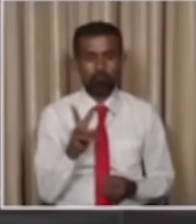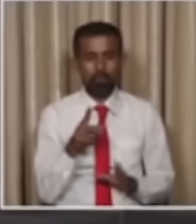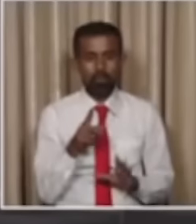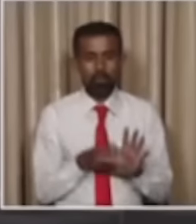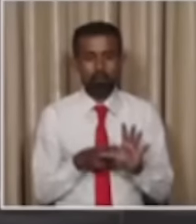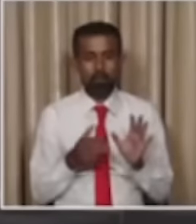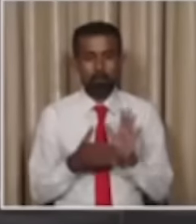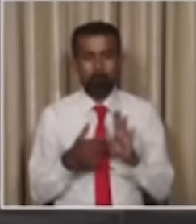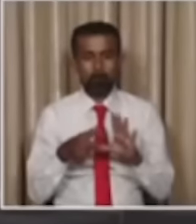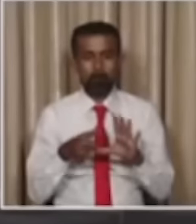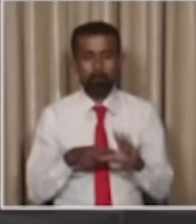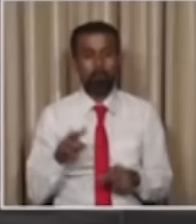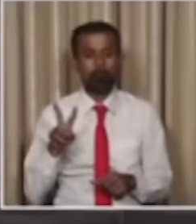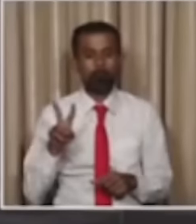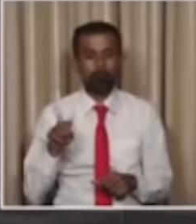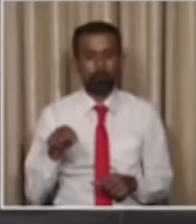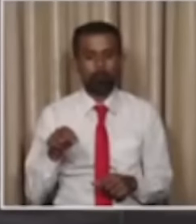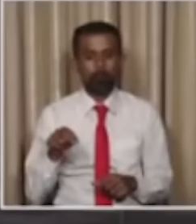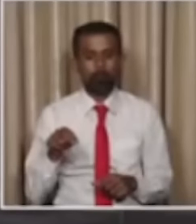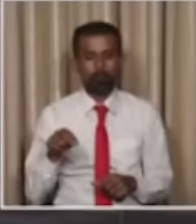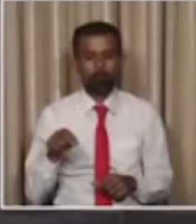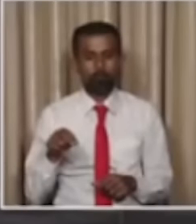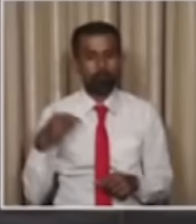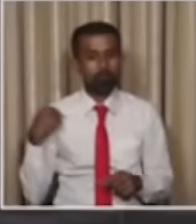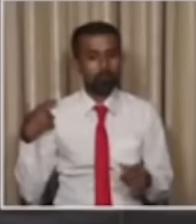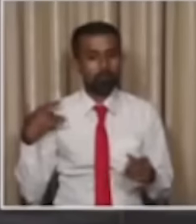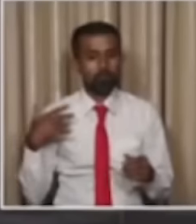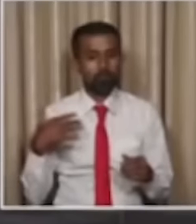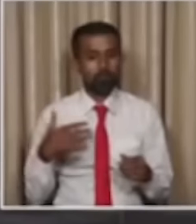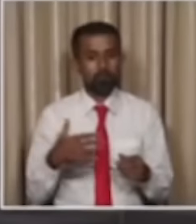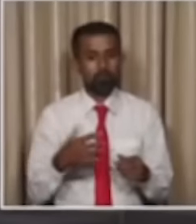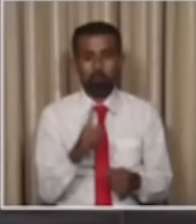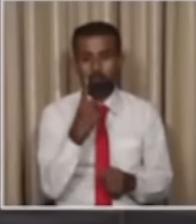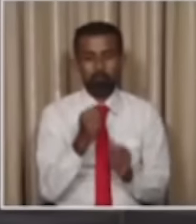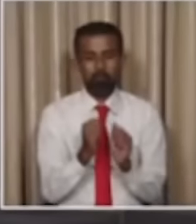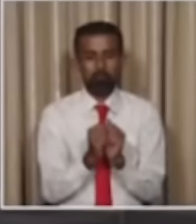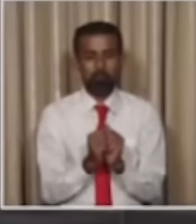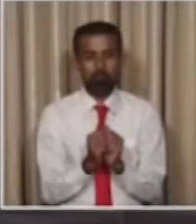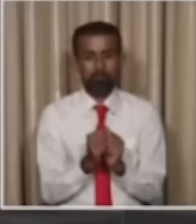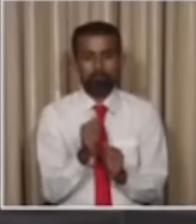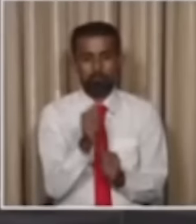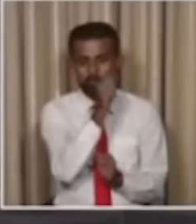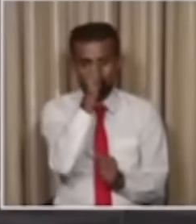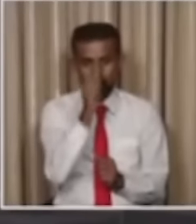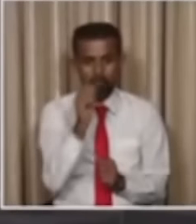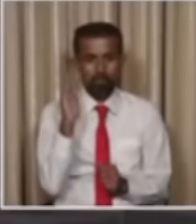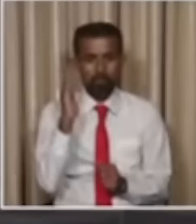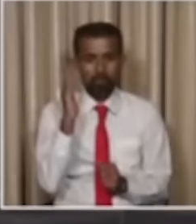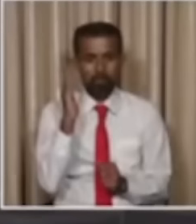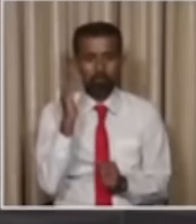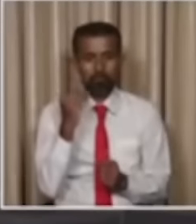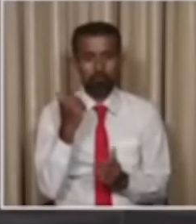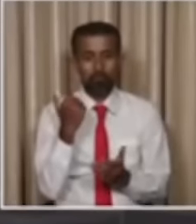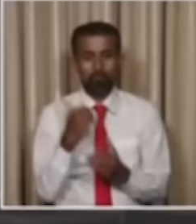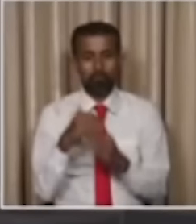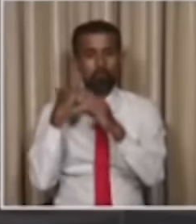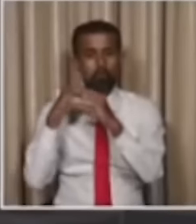මැයි 20 වෙනිදා. එදා ඉඳලා මම පළවෙනි දේ කෙරුවේ කාඩිනල් හිමිපාණන්ට මේ පණිවිඩේ දුන්න